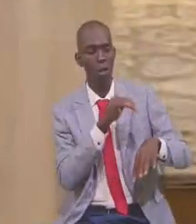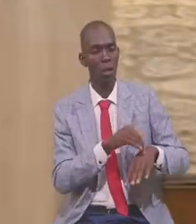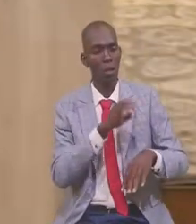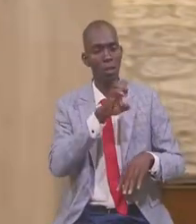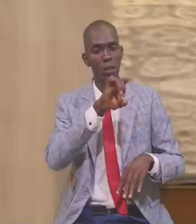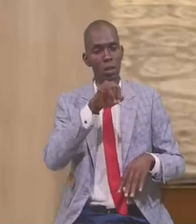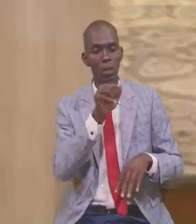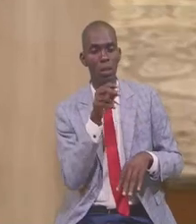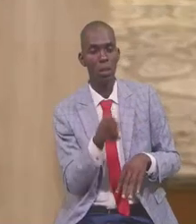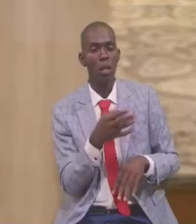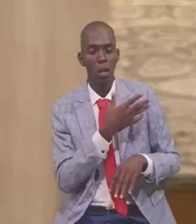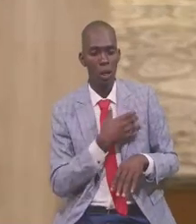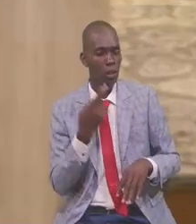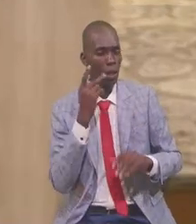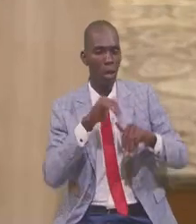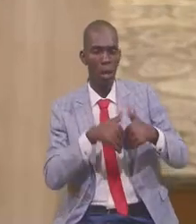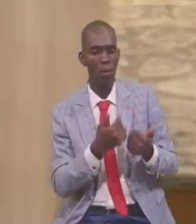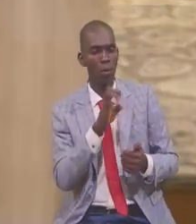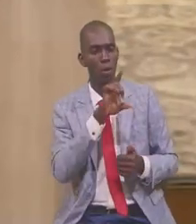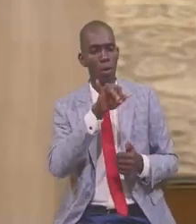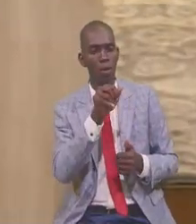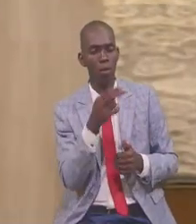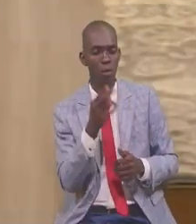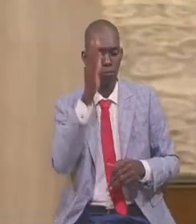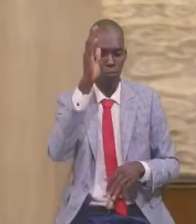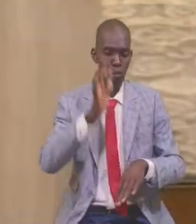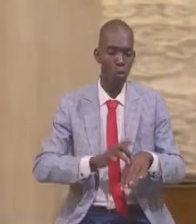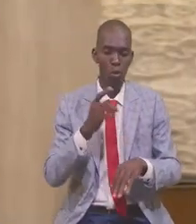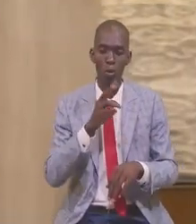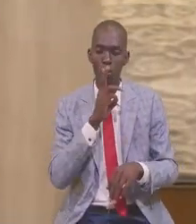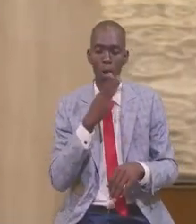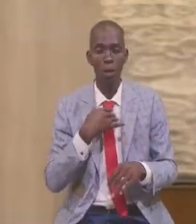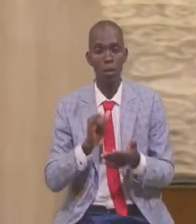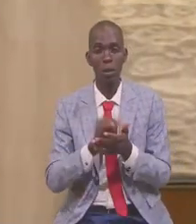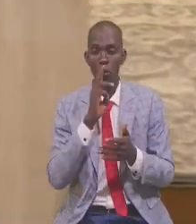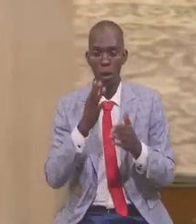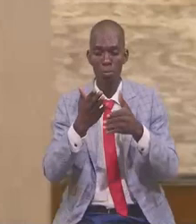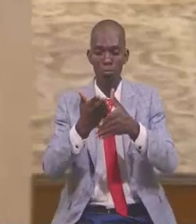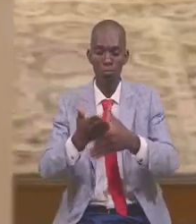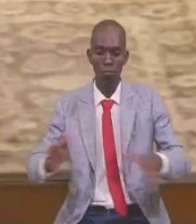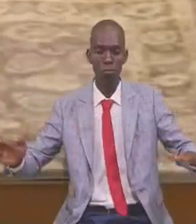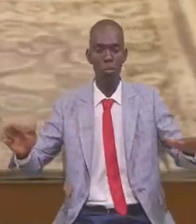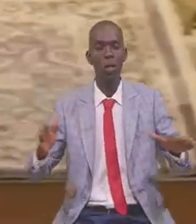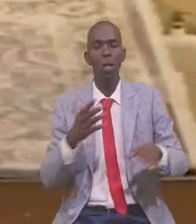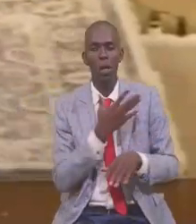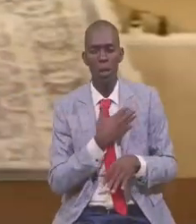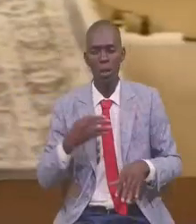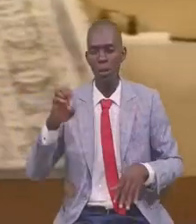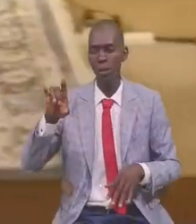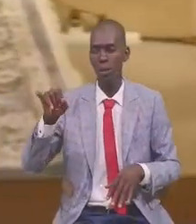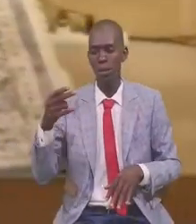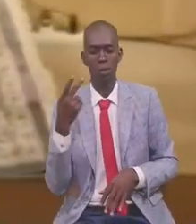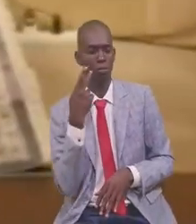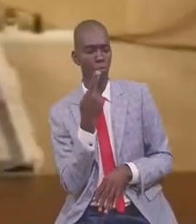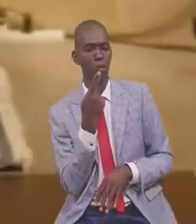eaux. Et la rivière s'est divisée en deux. Il a dit, je vois cela. Ce que je vois, je saisis.